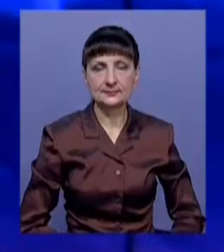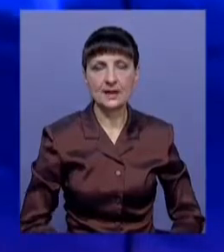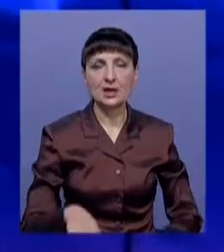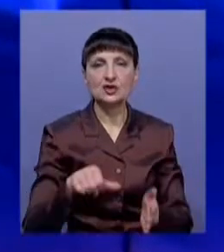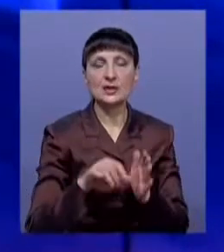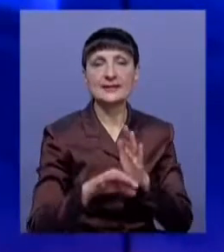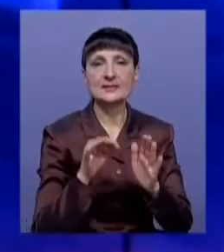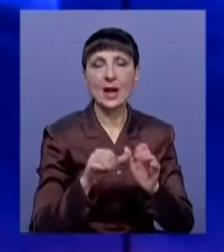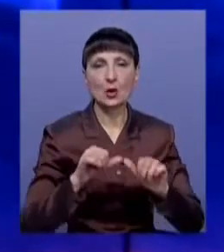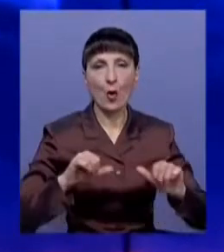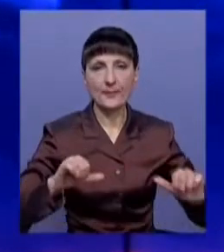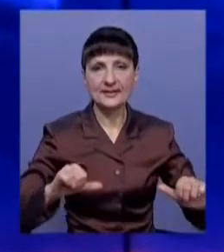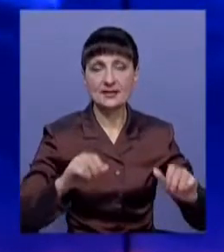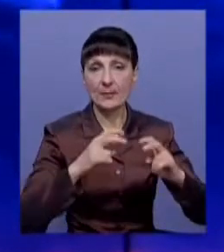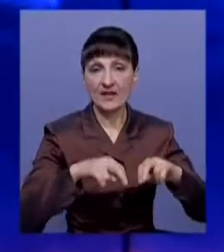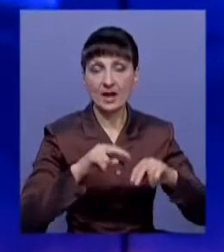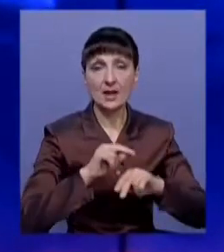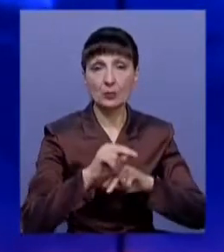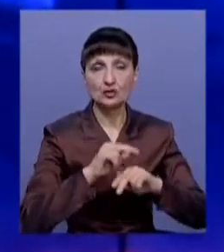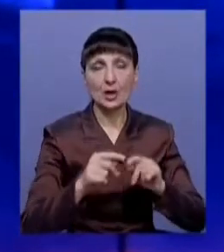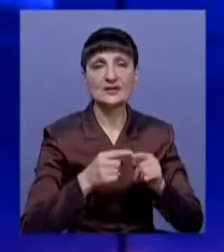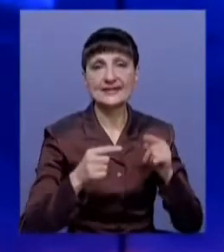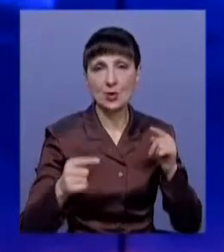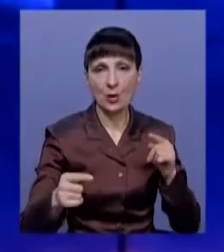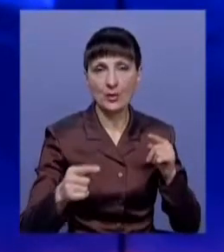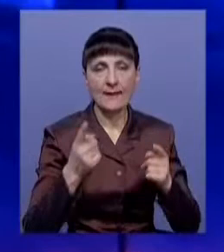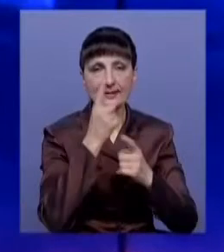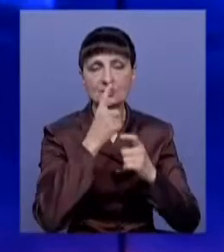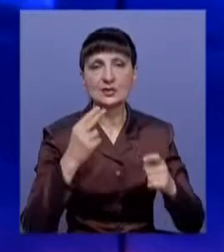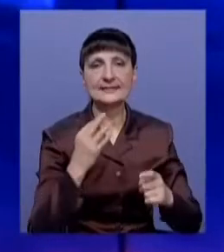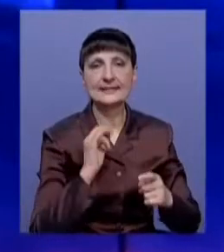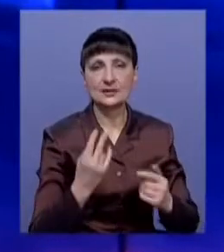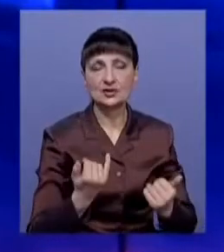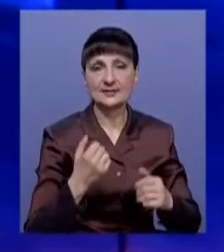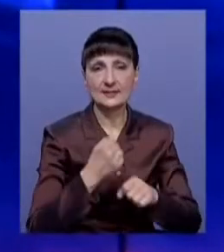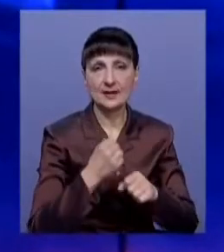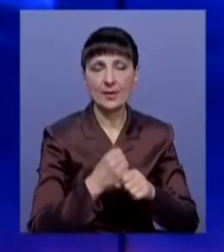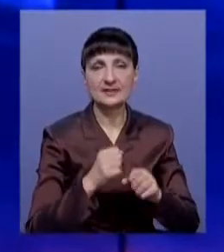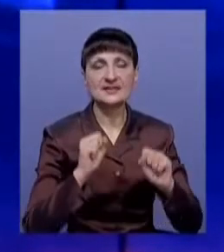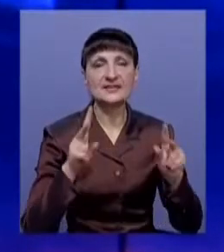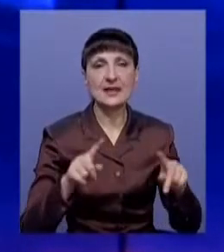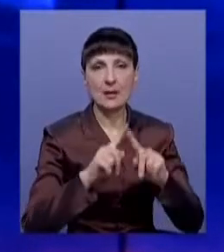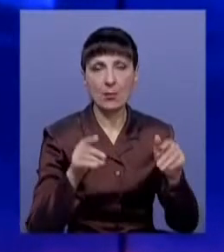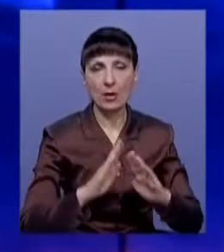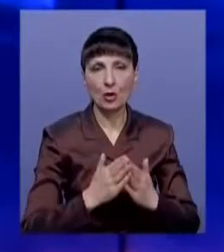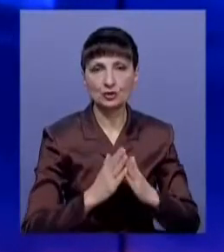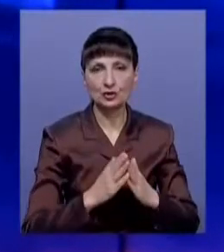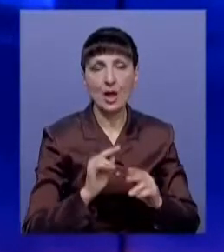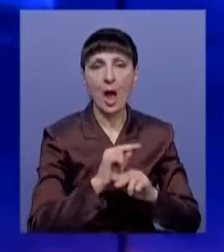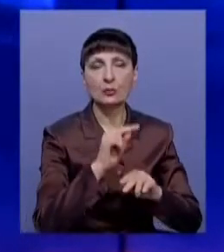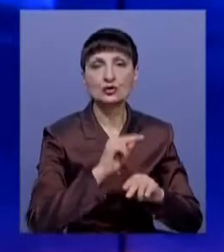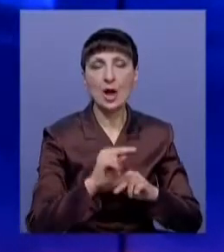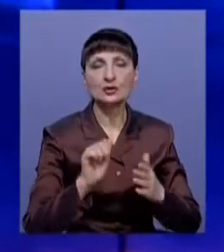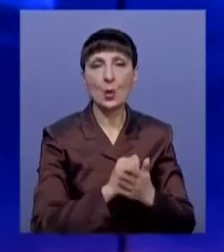Членов избирательных комиссий тестируют и обучают дистанционно. Как сообщили в ЦИК, сейчас разрабатываются методические комплексы и обучающие